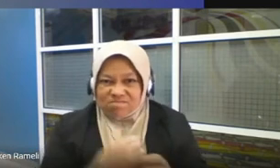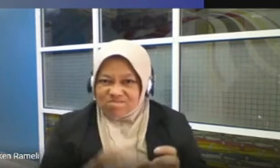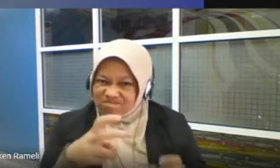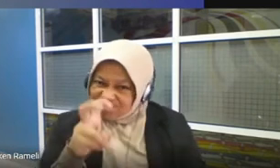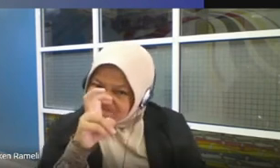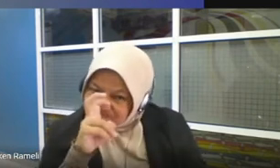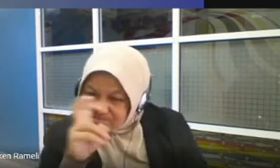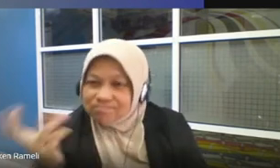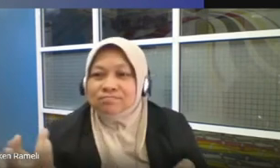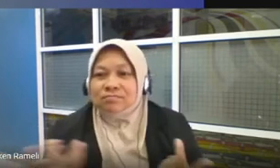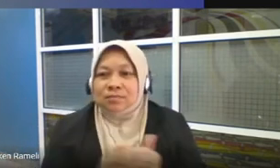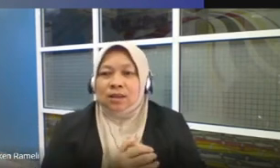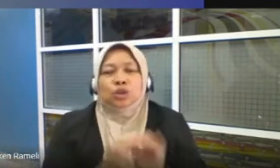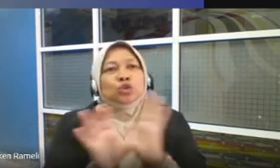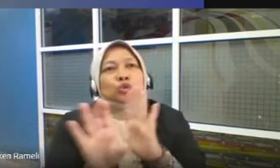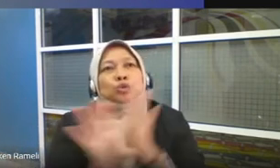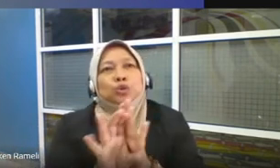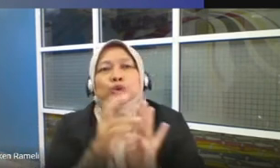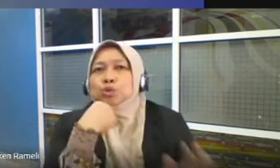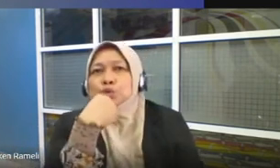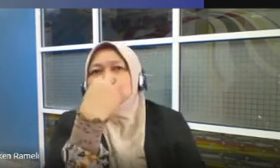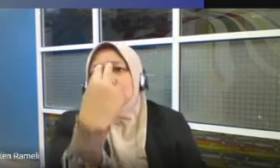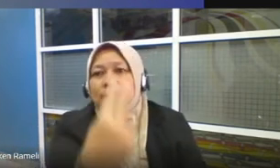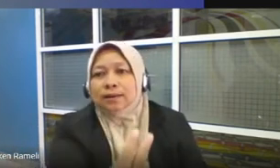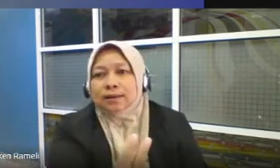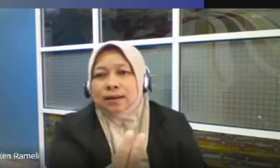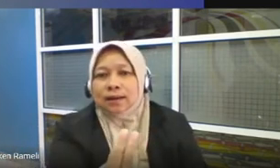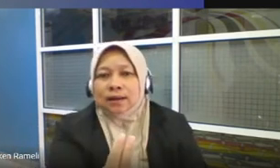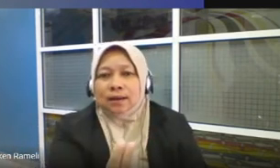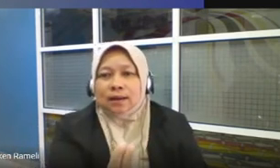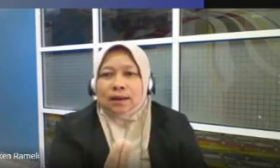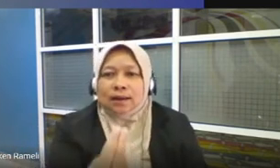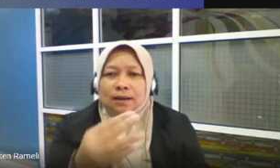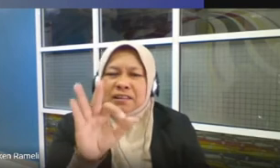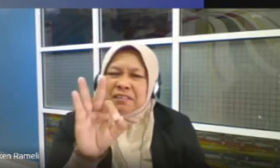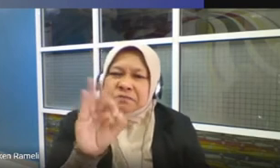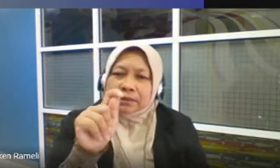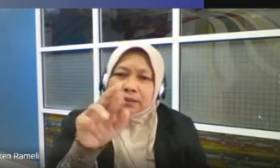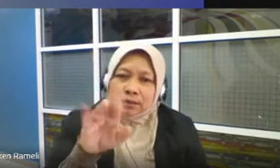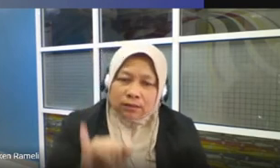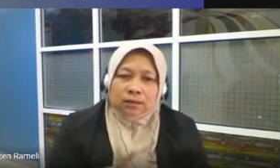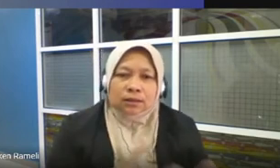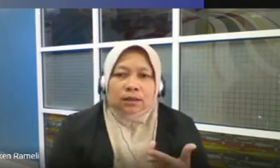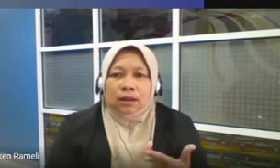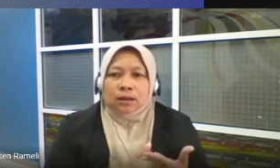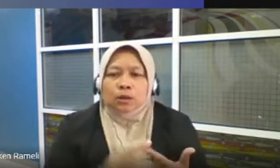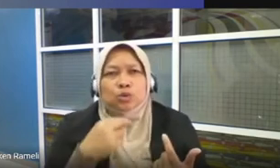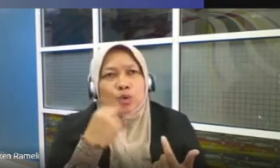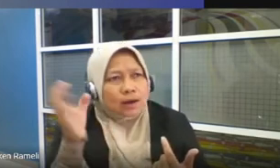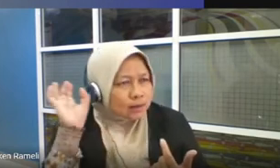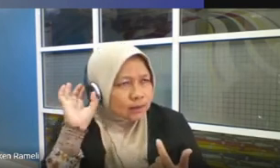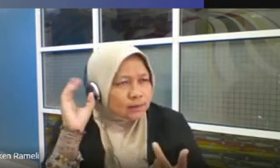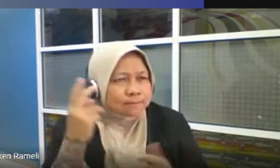garau, contoh macam suara Ahmad Fetri Yahya, suara kalau pernah dengar